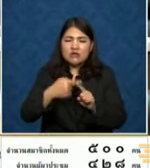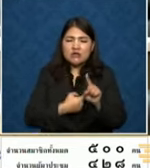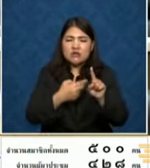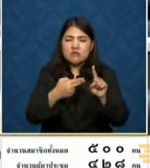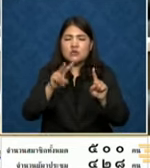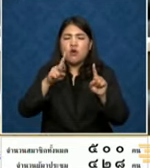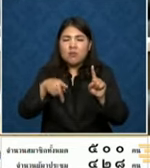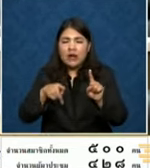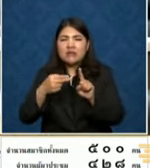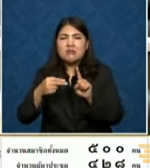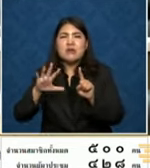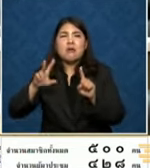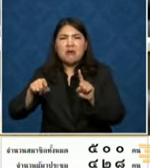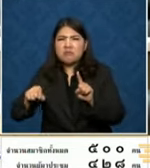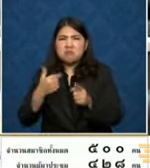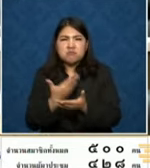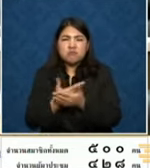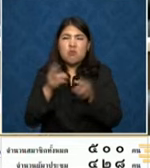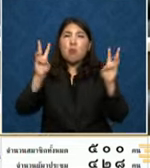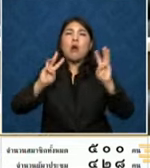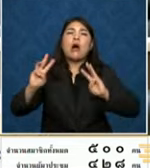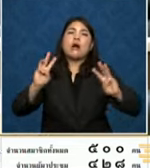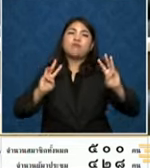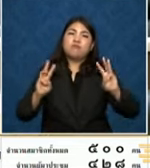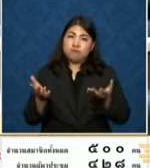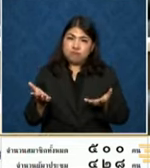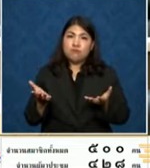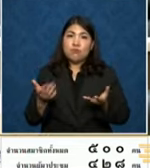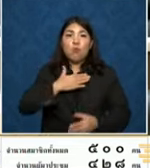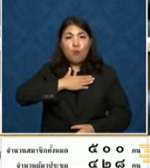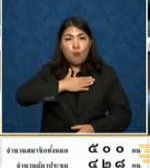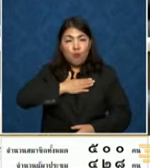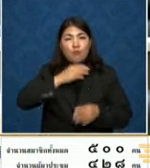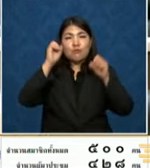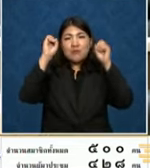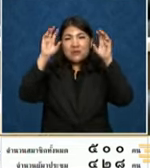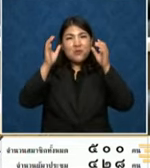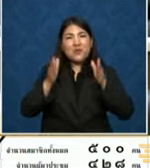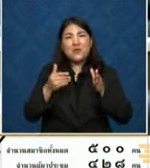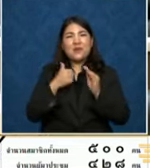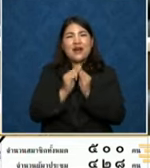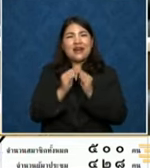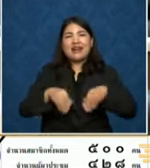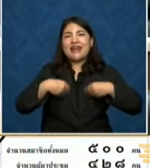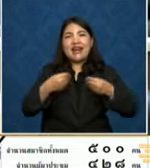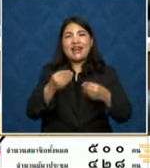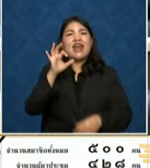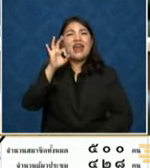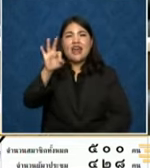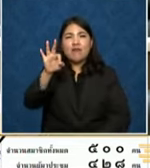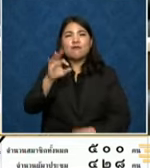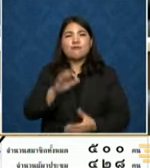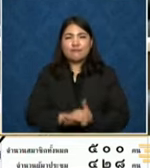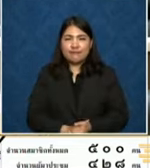งานทำเลยครับขออนุญาตว่าผมในฐานะคุณครูนะครับให้เกรดนะครับ F ครับท่านประธ